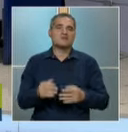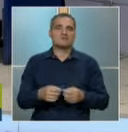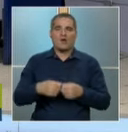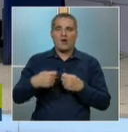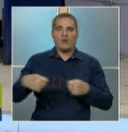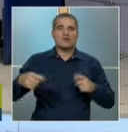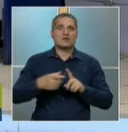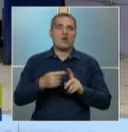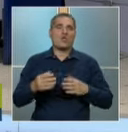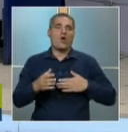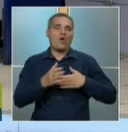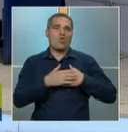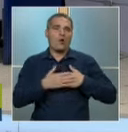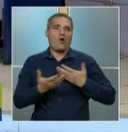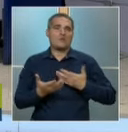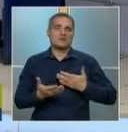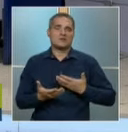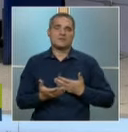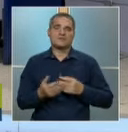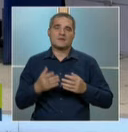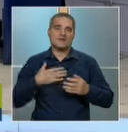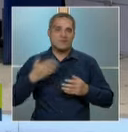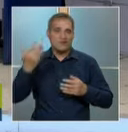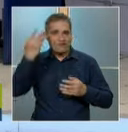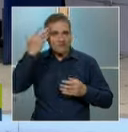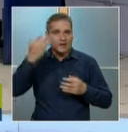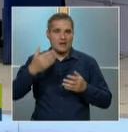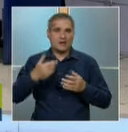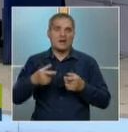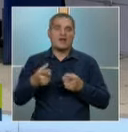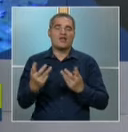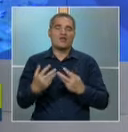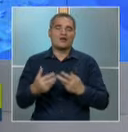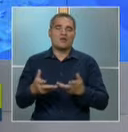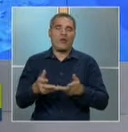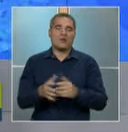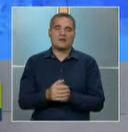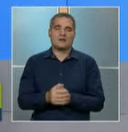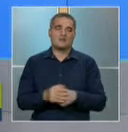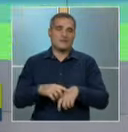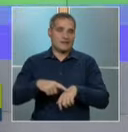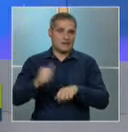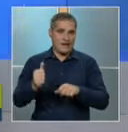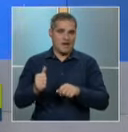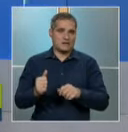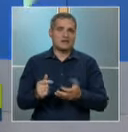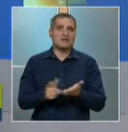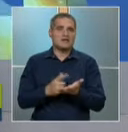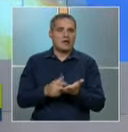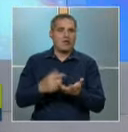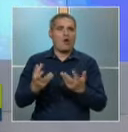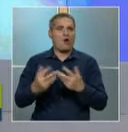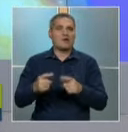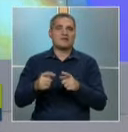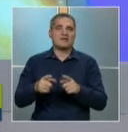от духовността. Имат ли вина за това технологиите? Да, смятам, че имат, защото технологиите